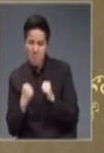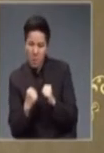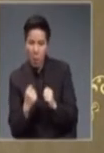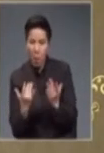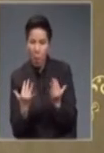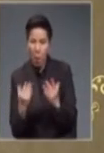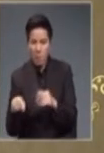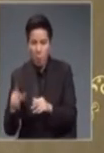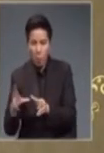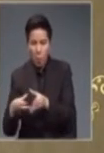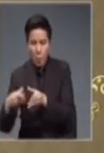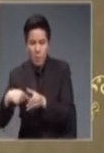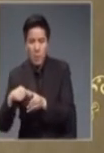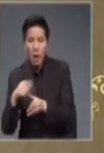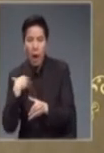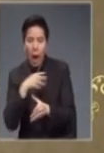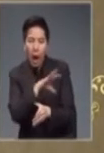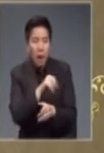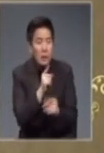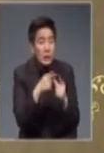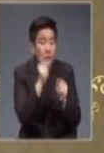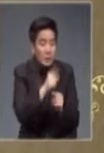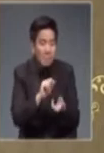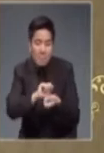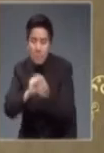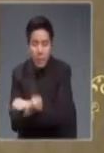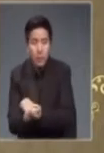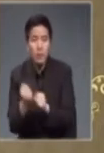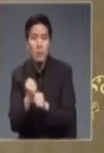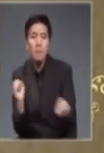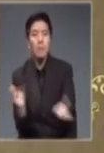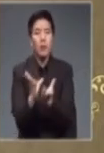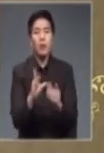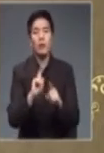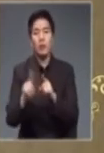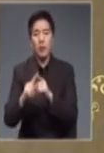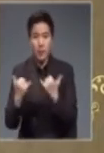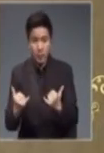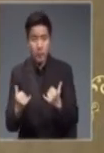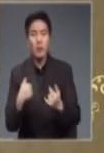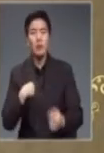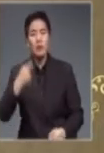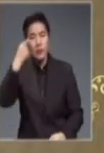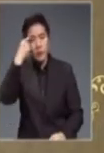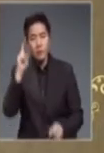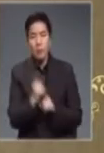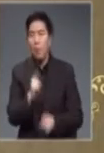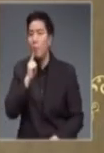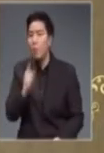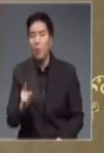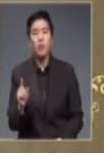าเราจะต้องแก้ไขปัญหาประเทศอะไรบ้างที่สะสมมาอย่างยาวนานเช่นการป้องกันและการปราบปรามการทุจ